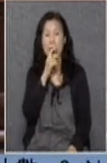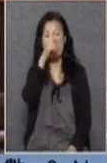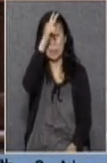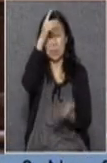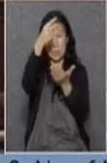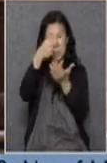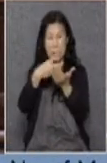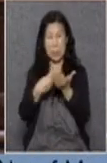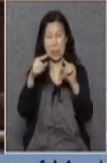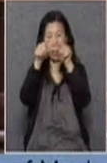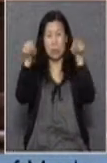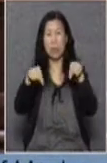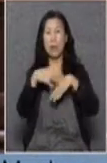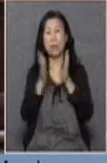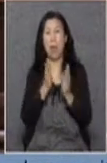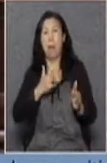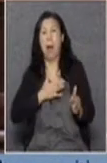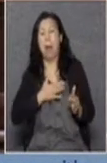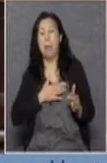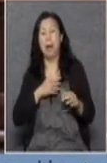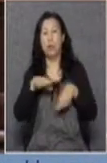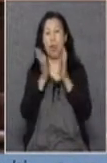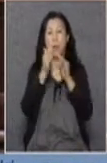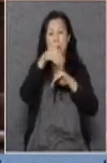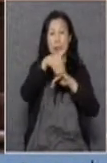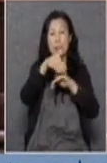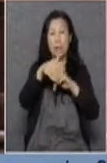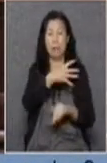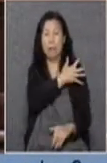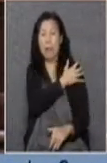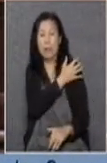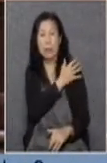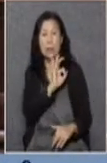係冇胆冇色冇规划，亦都冇承担。谨此陈辞。